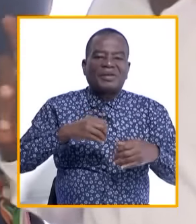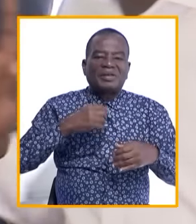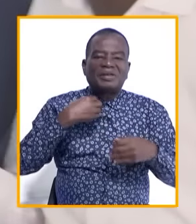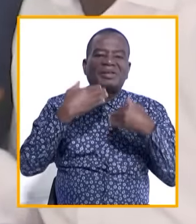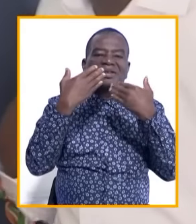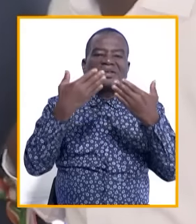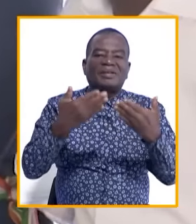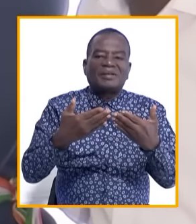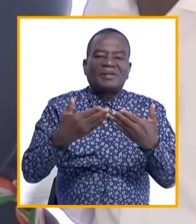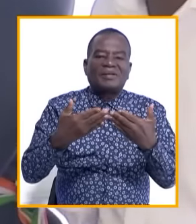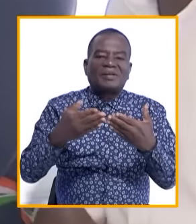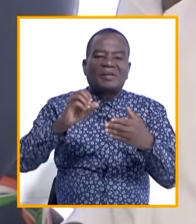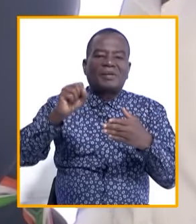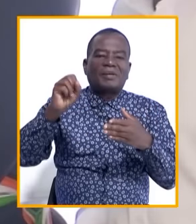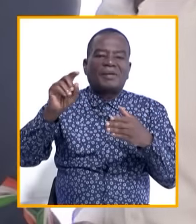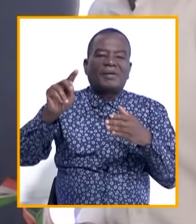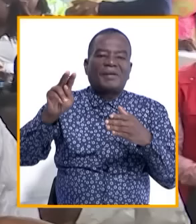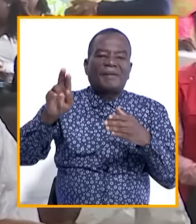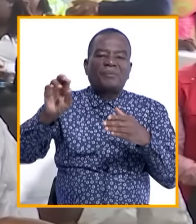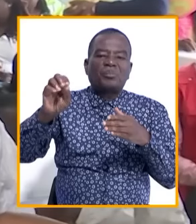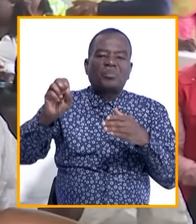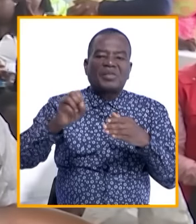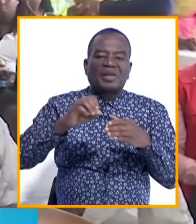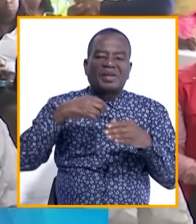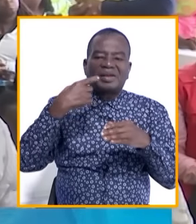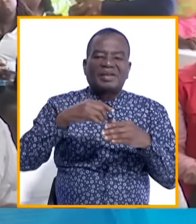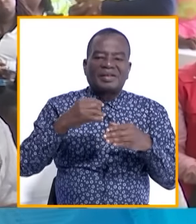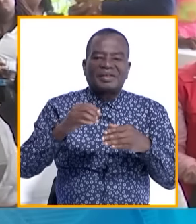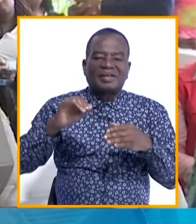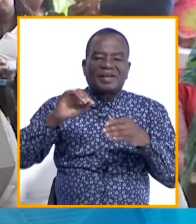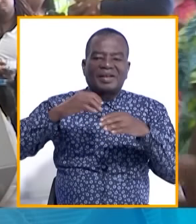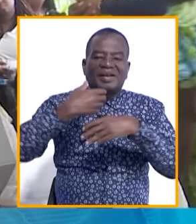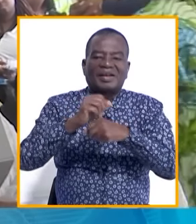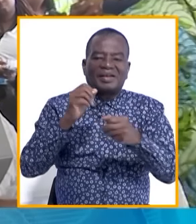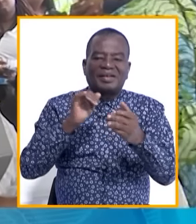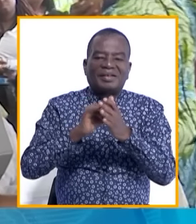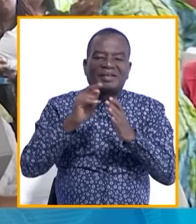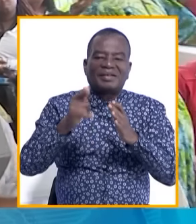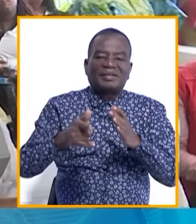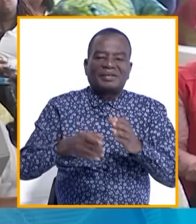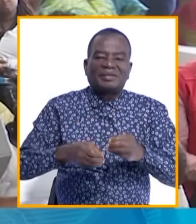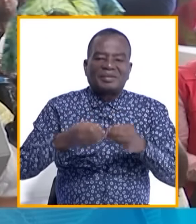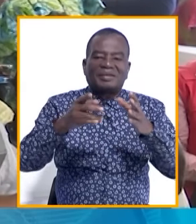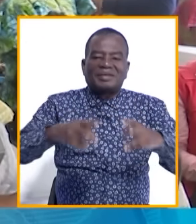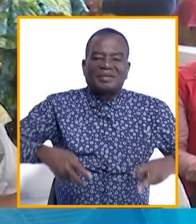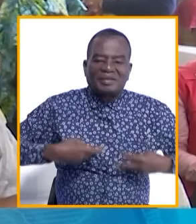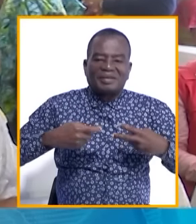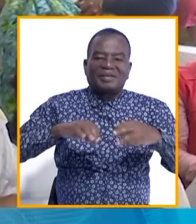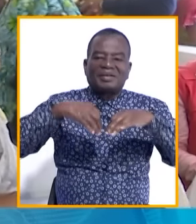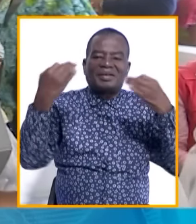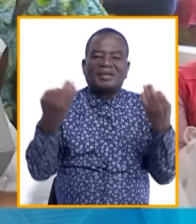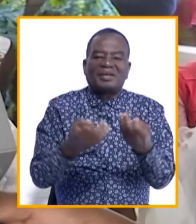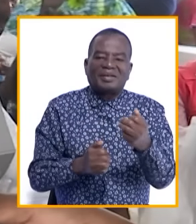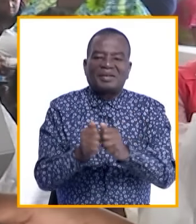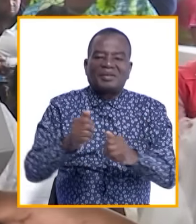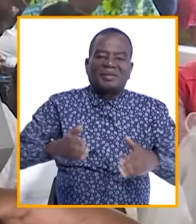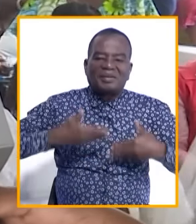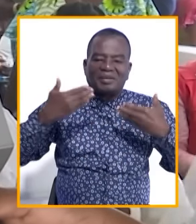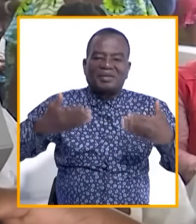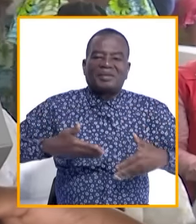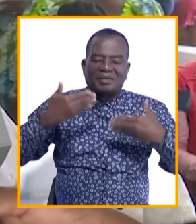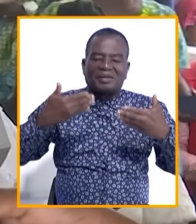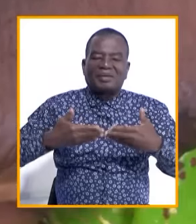famille en sécurité. Joie elle est grande et je remercie la SOTRA qui a initié ce programme pour rendre